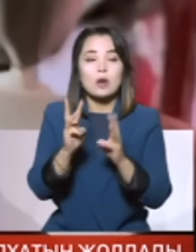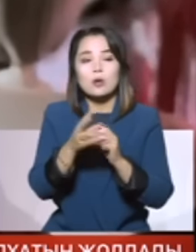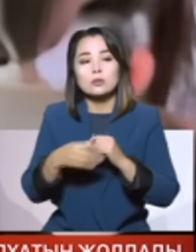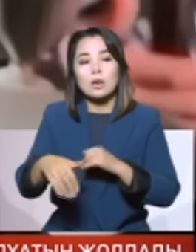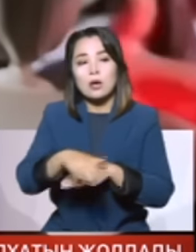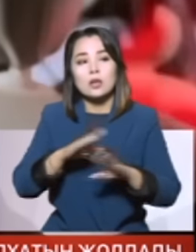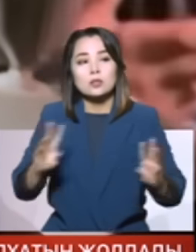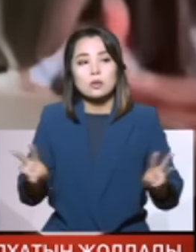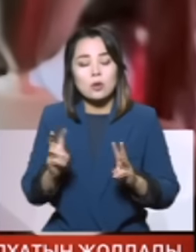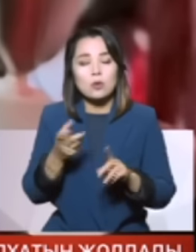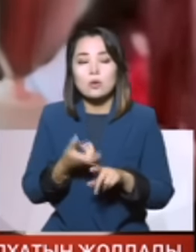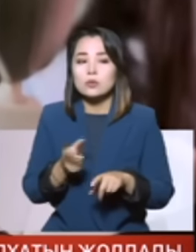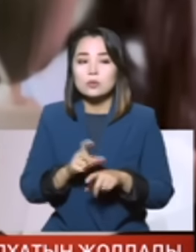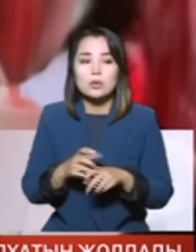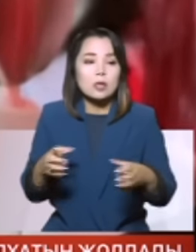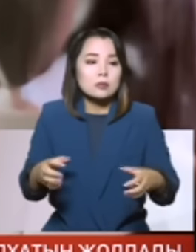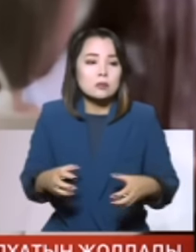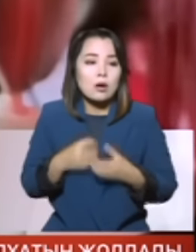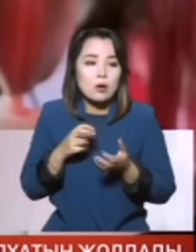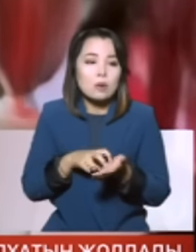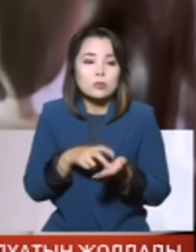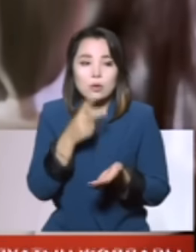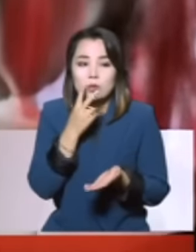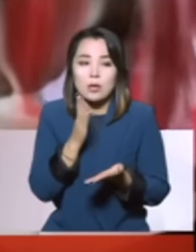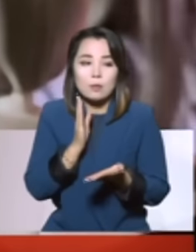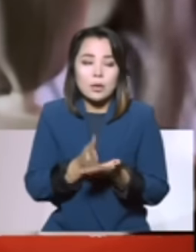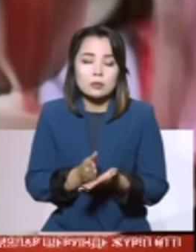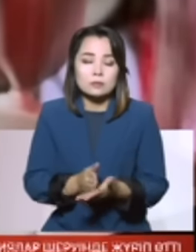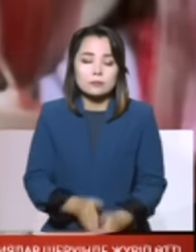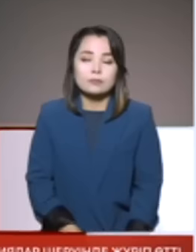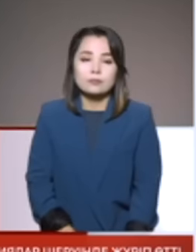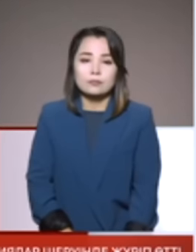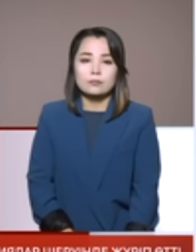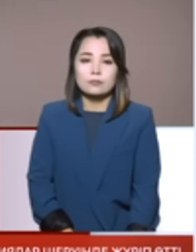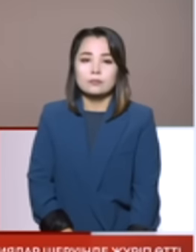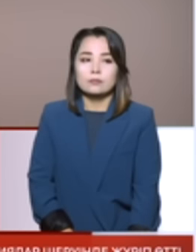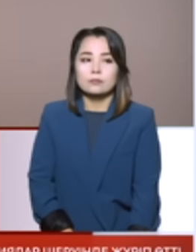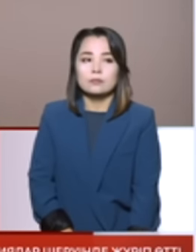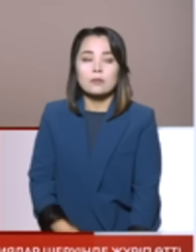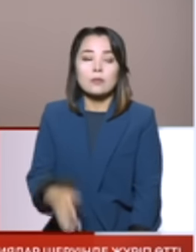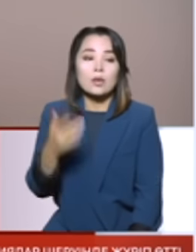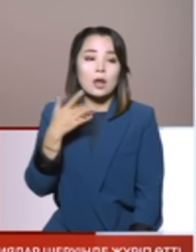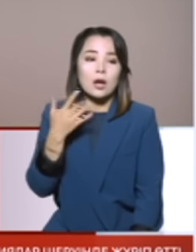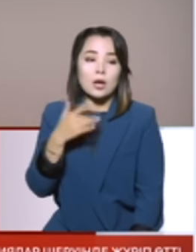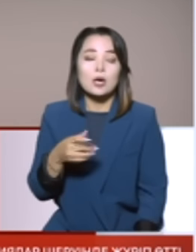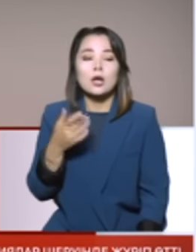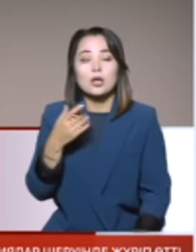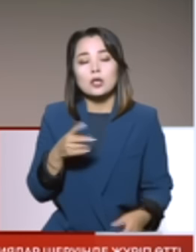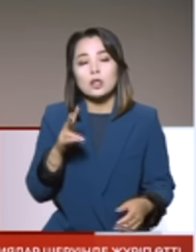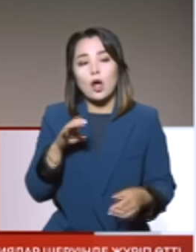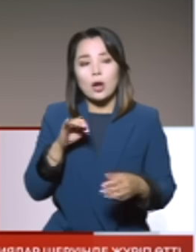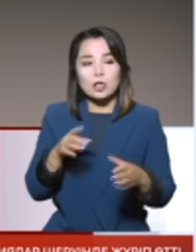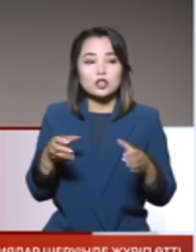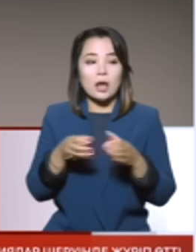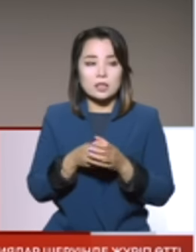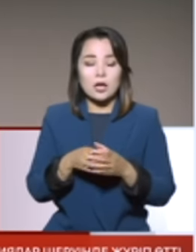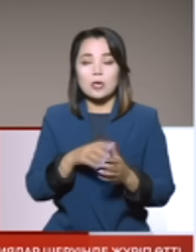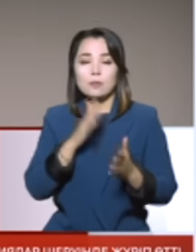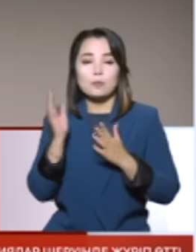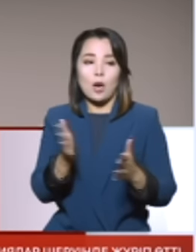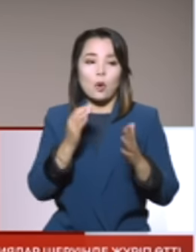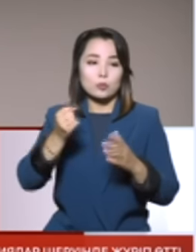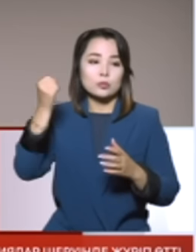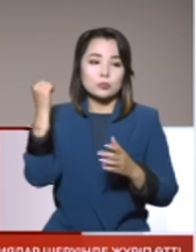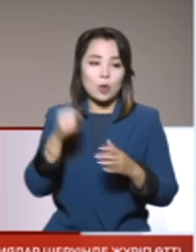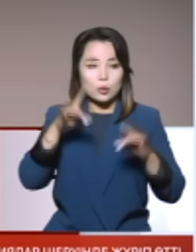өрт көрінді. Өте қорқынышты, үрейлі көрініс. Ақштың Нью-Йорк штатында сұрапыл деби дауылына